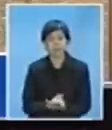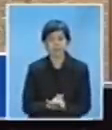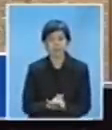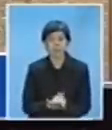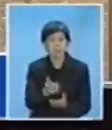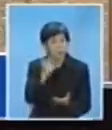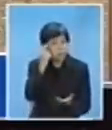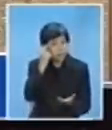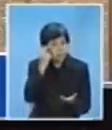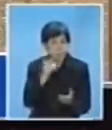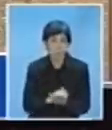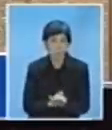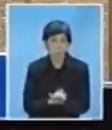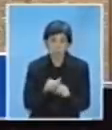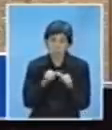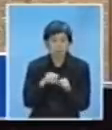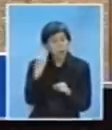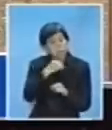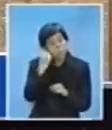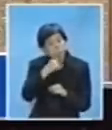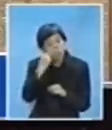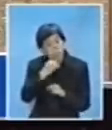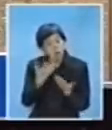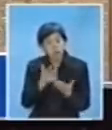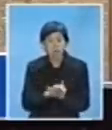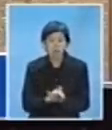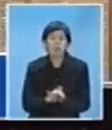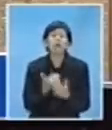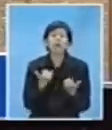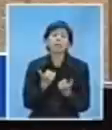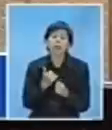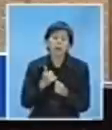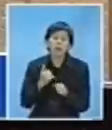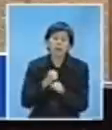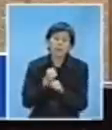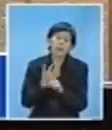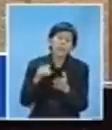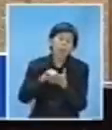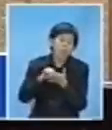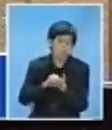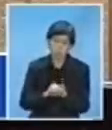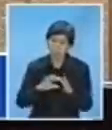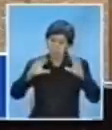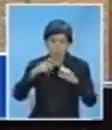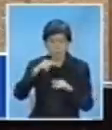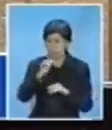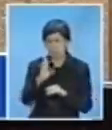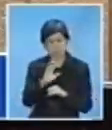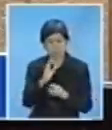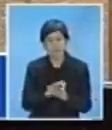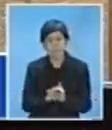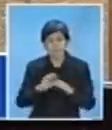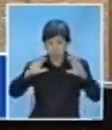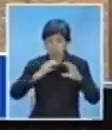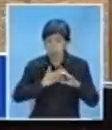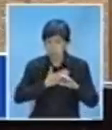ท่านคิดกันหรือเปล่าครับท่านอยู่กันไปวันๆแล้วก็คิดว่าถึงเวลาก็ไปแก้เหรอครับไม่ใช่รัฐบาลเพื่อไทยครับรัฐบ